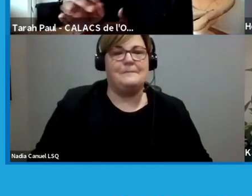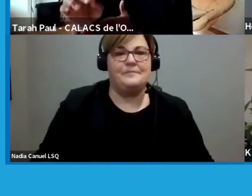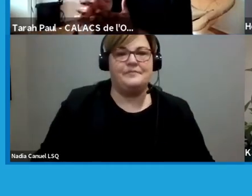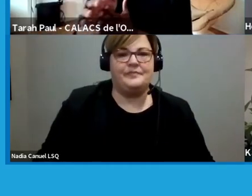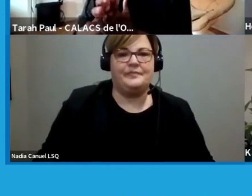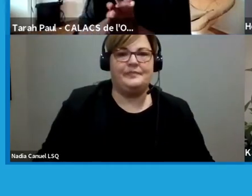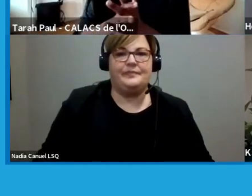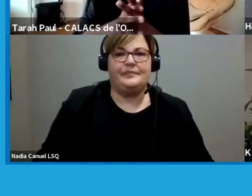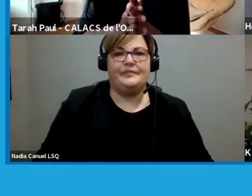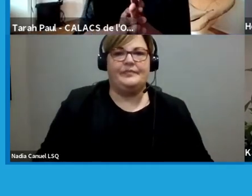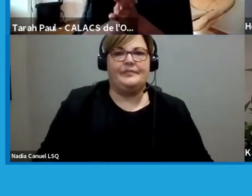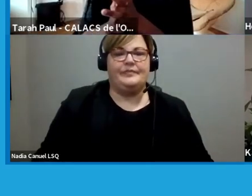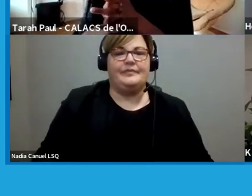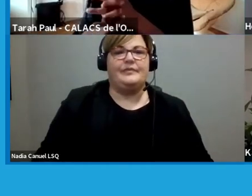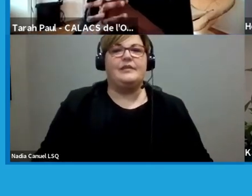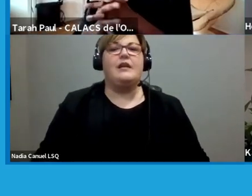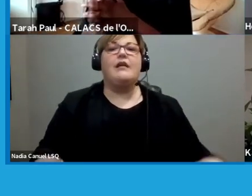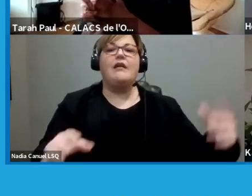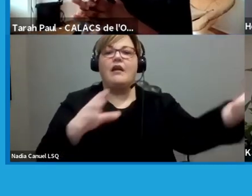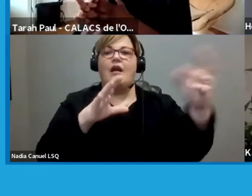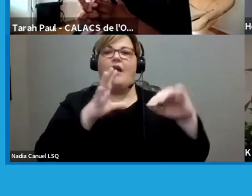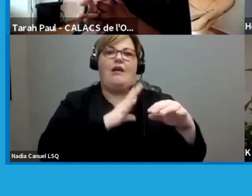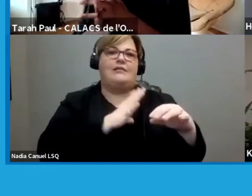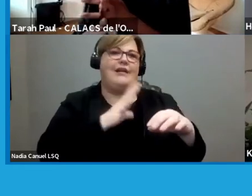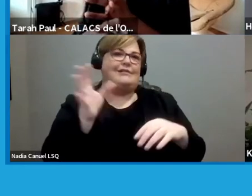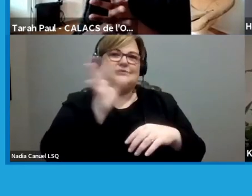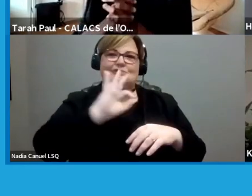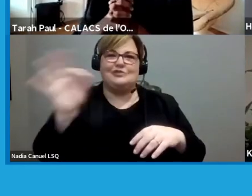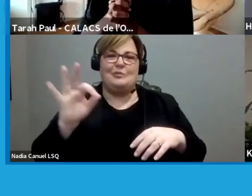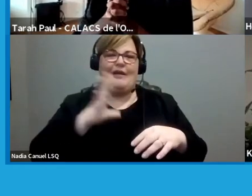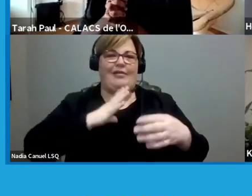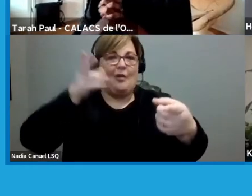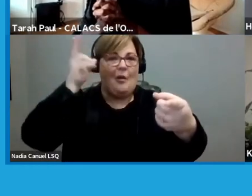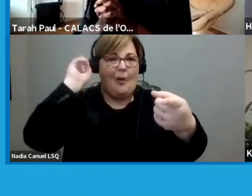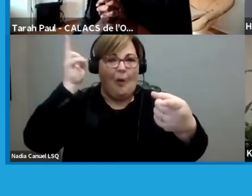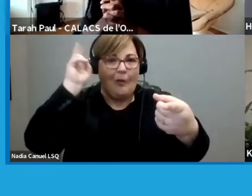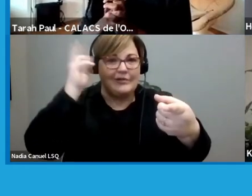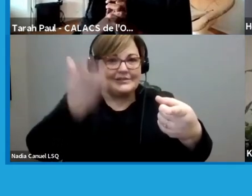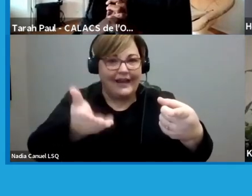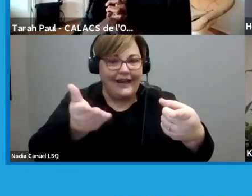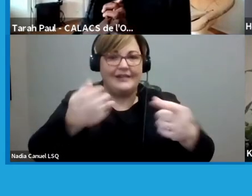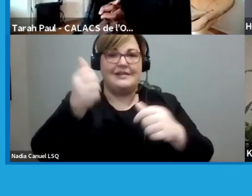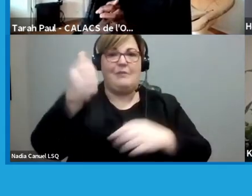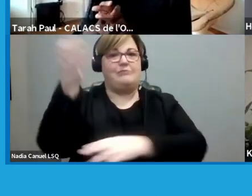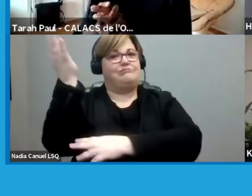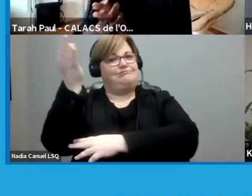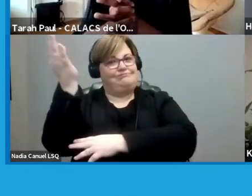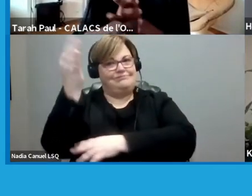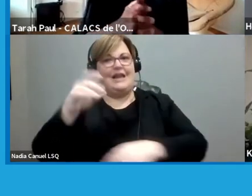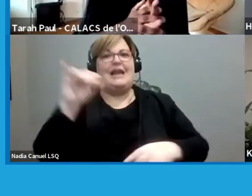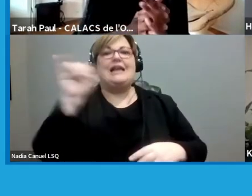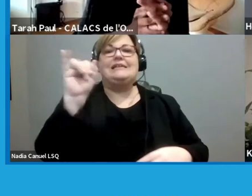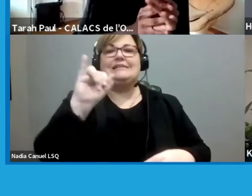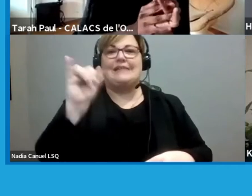On a des super personnes aujourd'hui. On a Odane Youssouf qui sera une présentatrice, Isabelle Boisvert qui